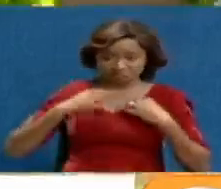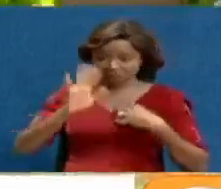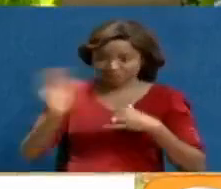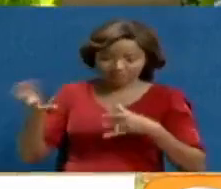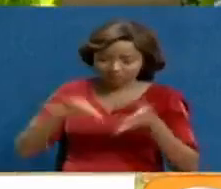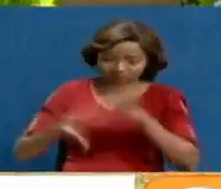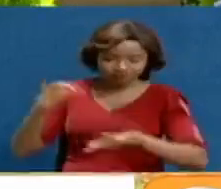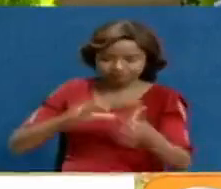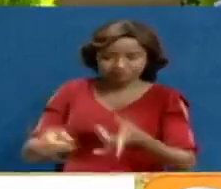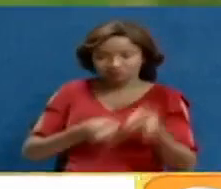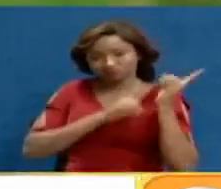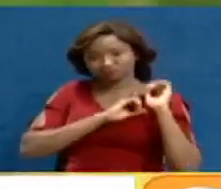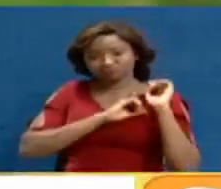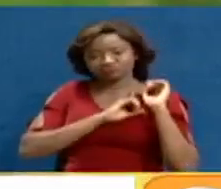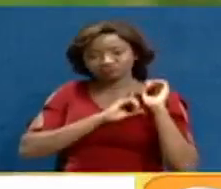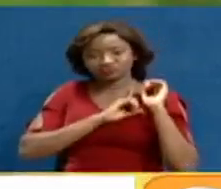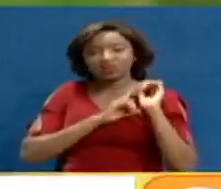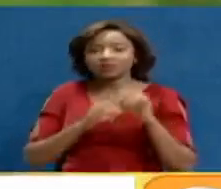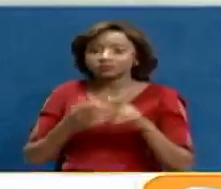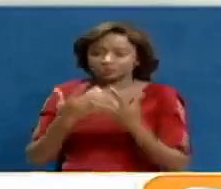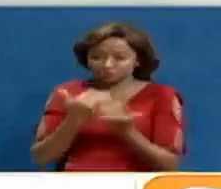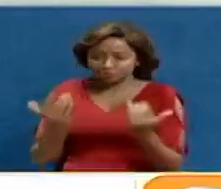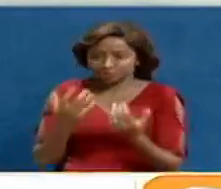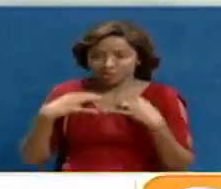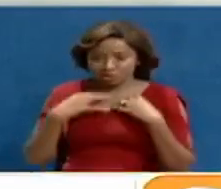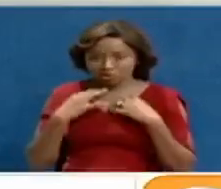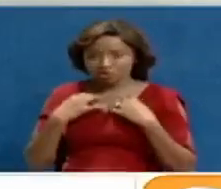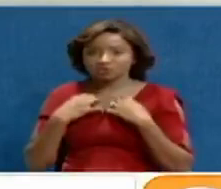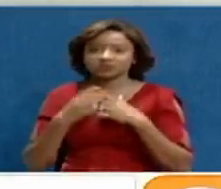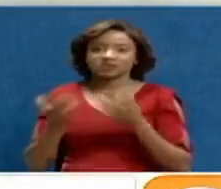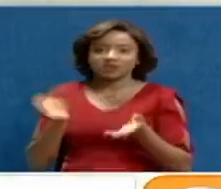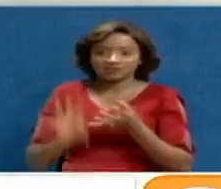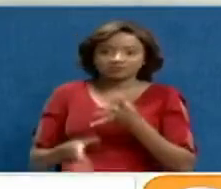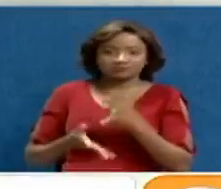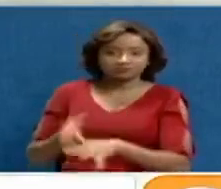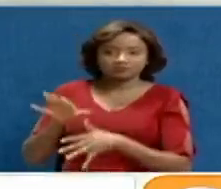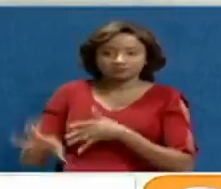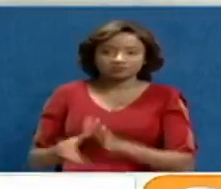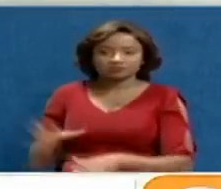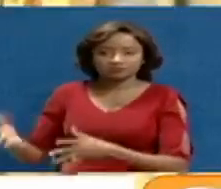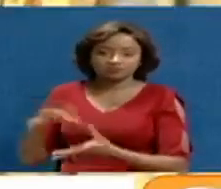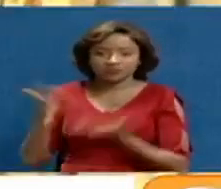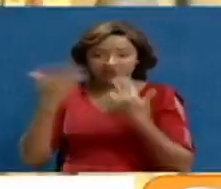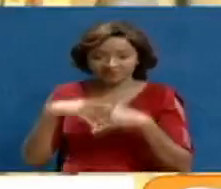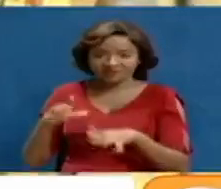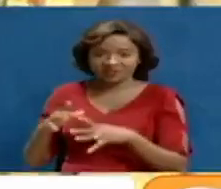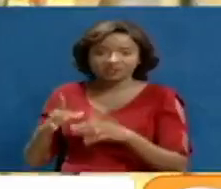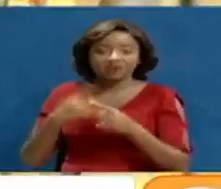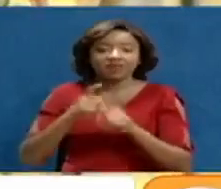clothes and board the vehicles. Tukachukua watoto, tukachukua na manguo, tukatoka.